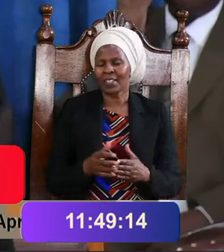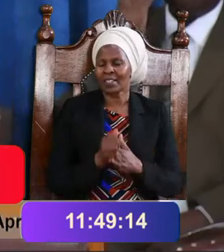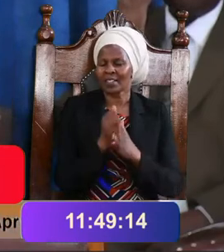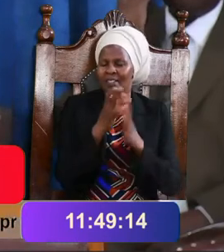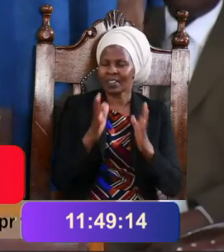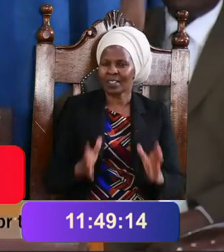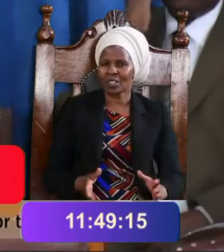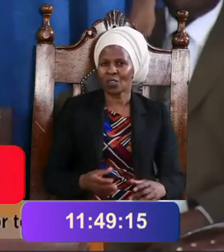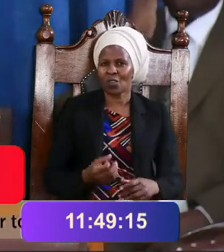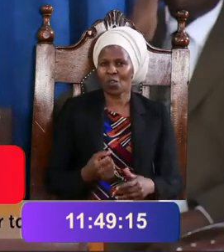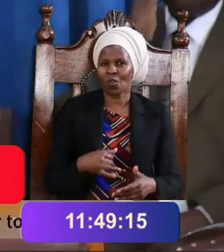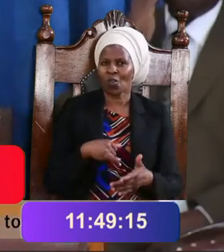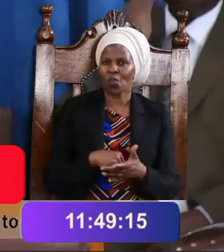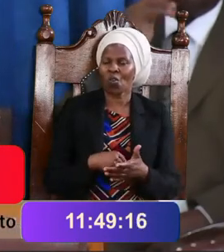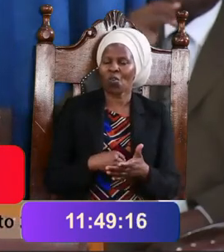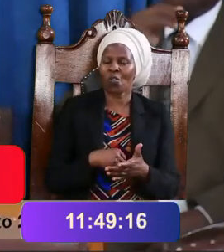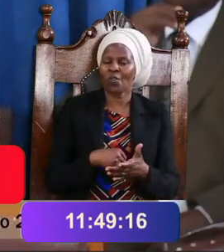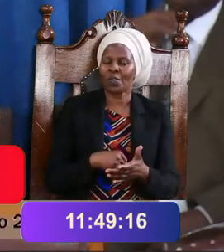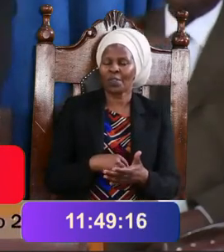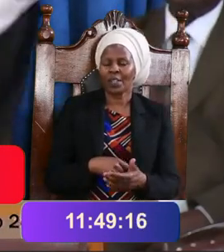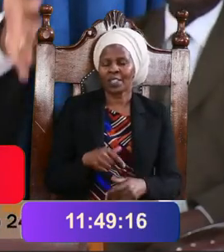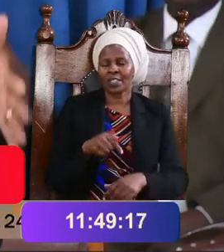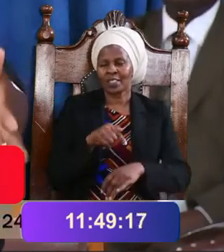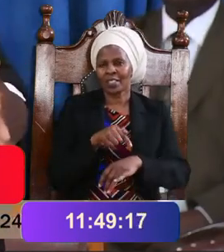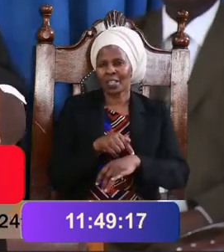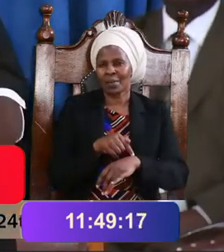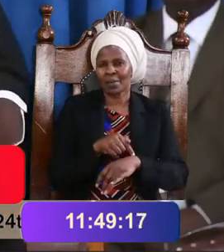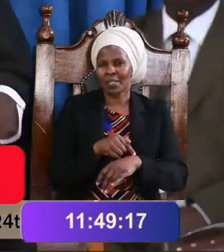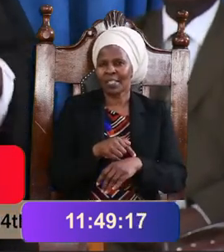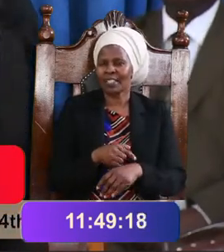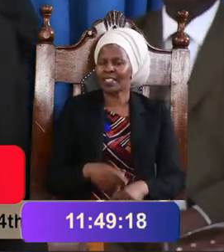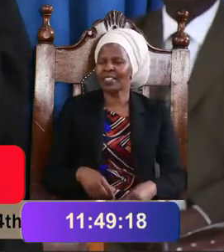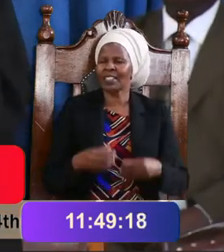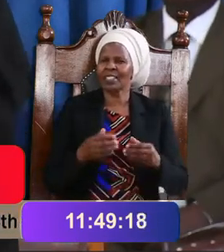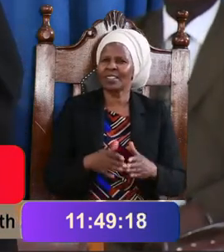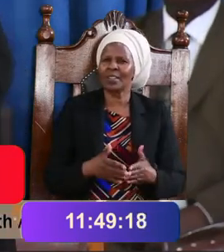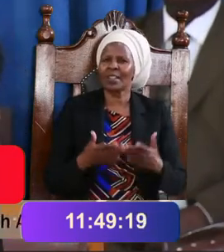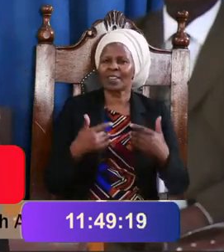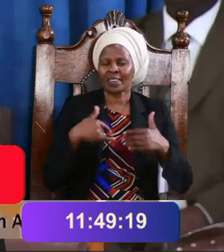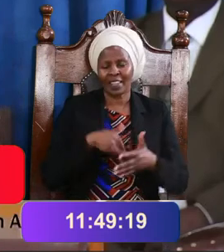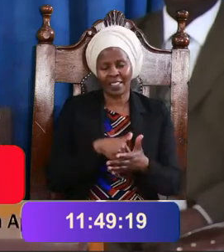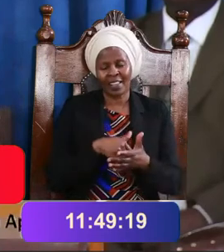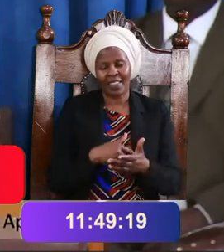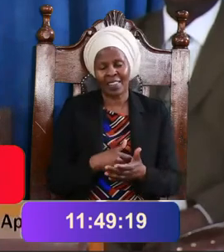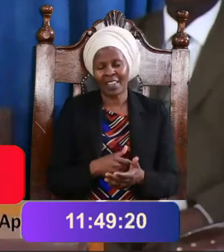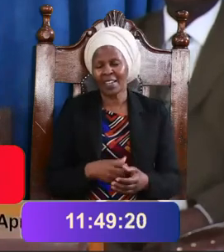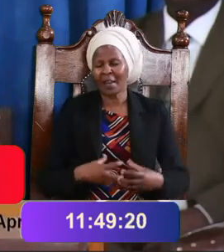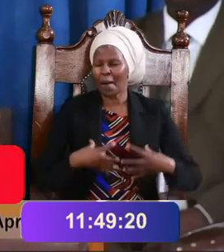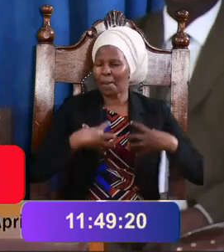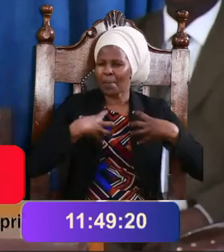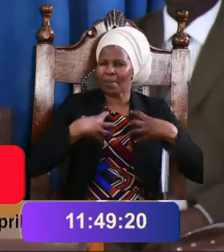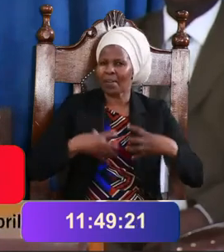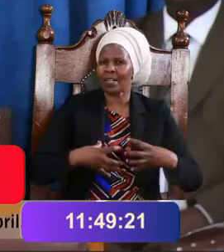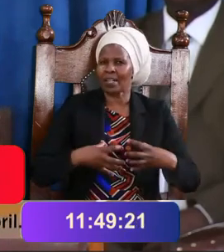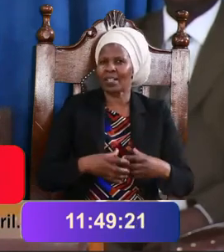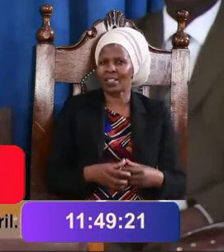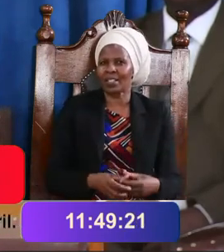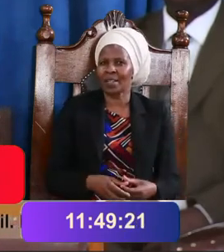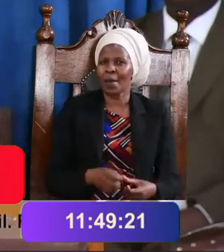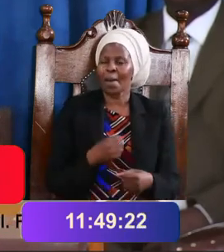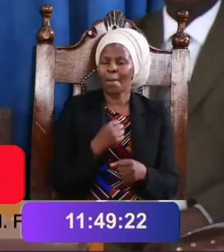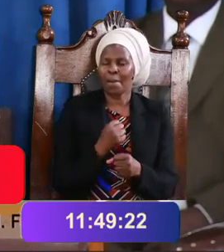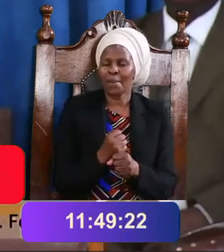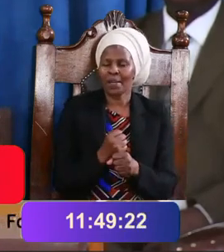wakati huo. Yesu alikuwa anawaanika, ndio wivu wao na maringo yao ikafanya